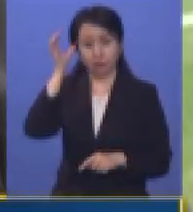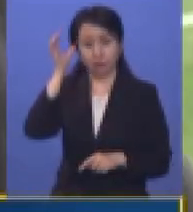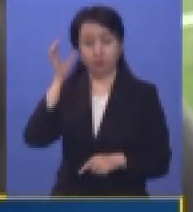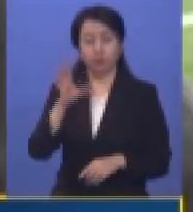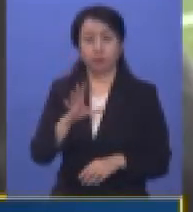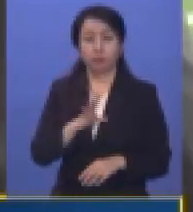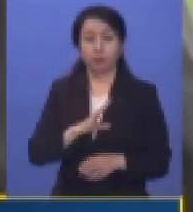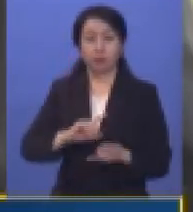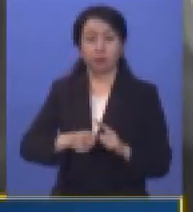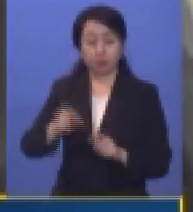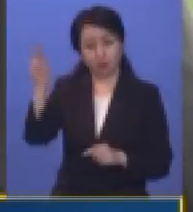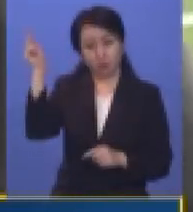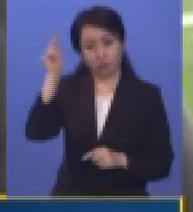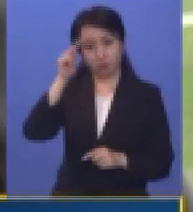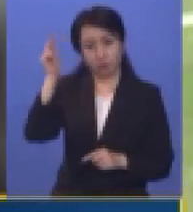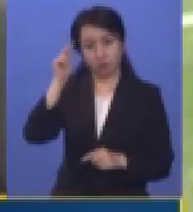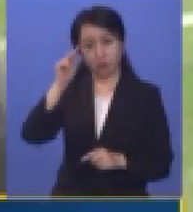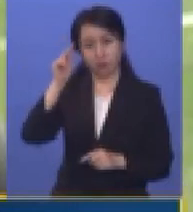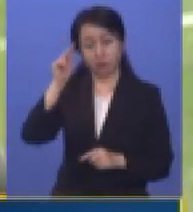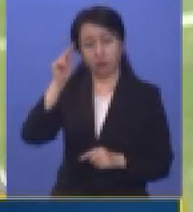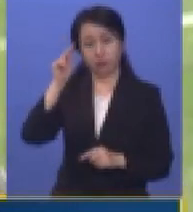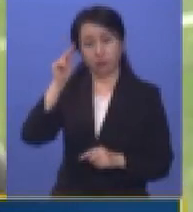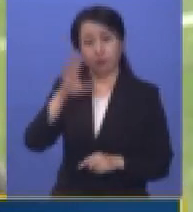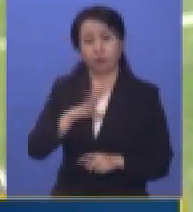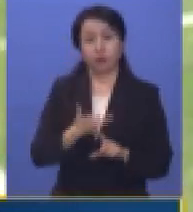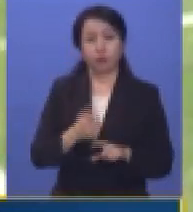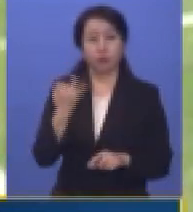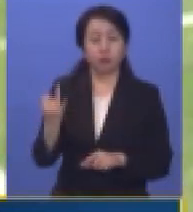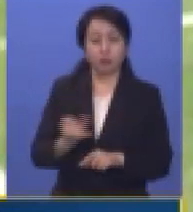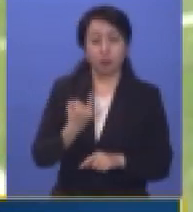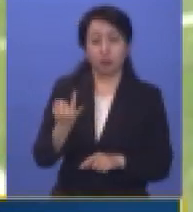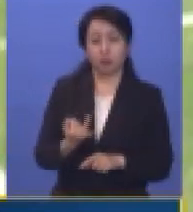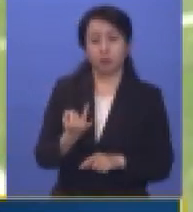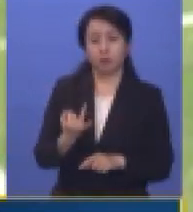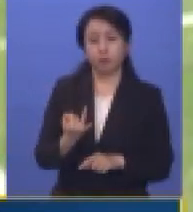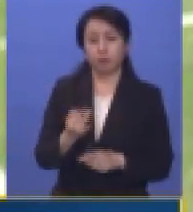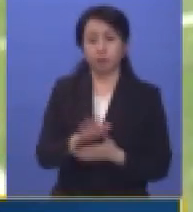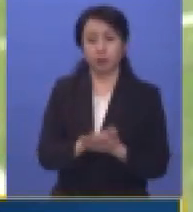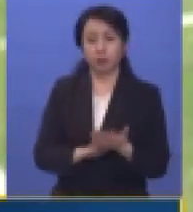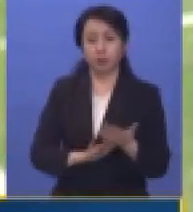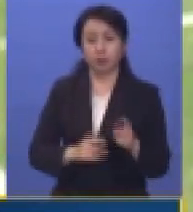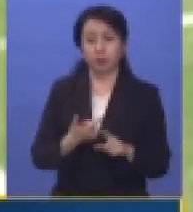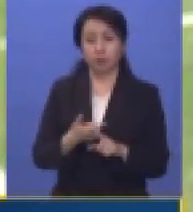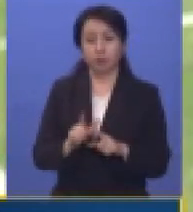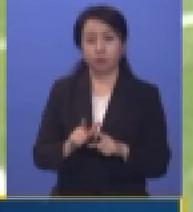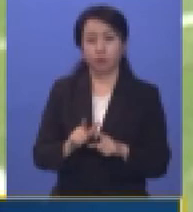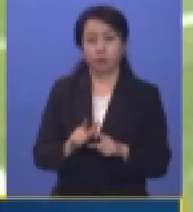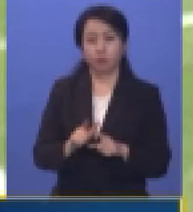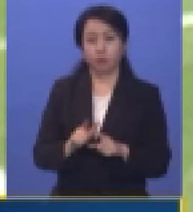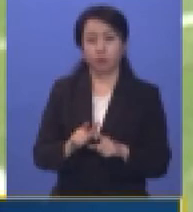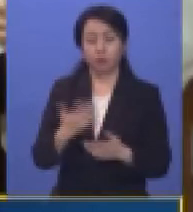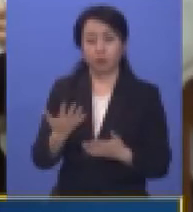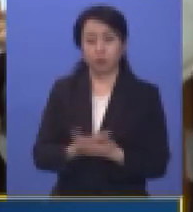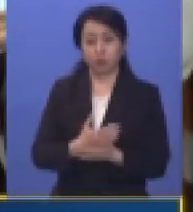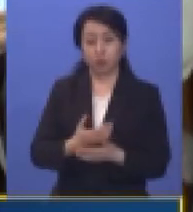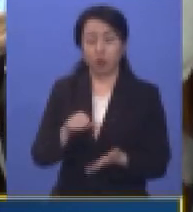Произошла перезагрузка, можно сказать. Было очень интересно. Мы продолжаем получать